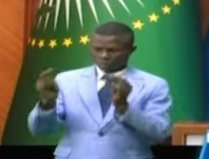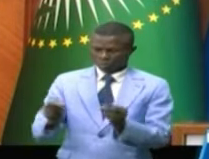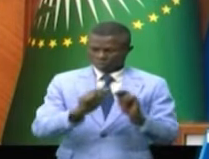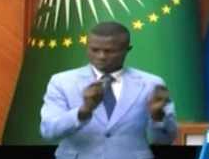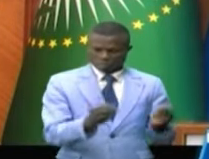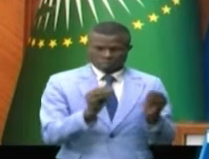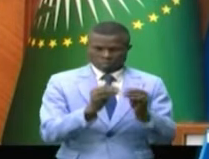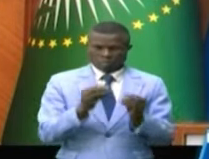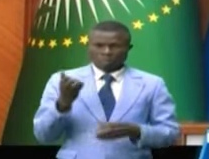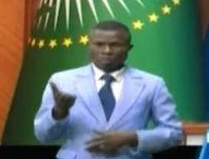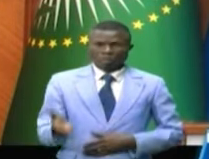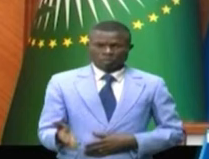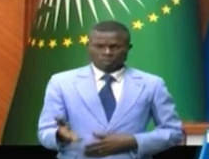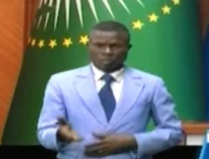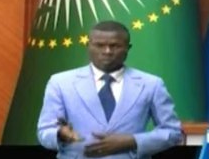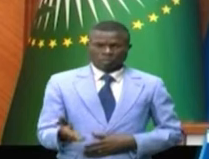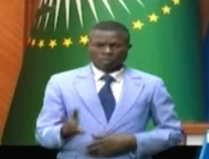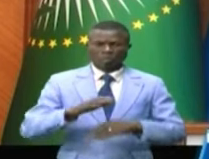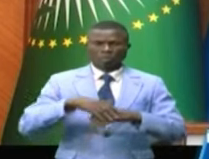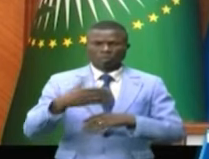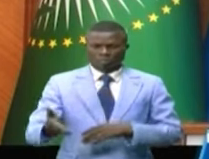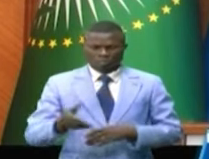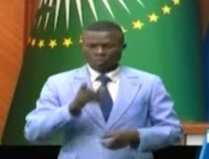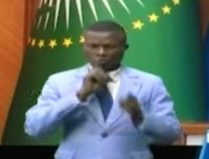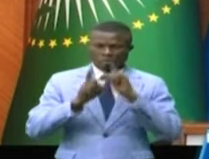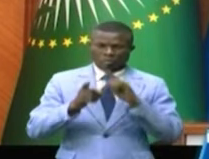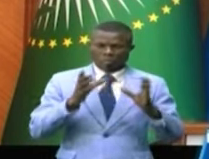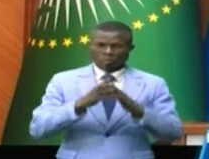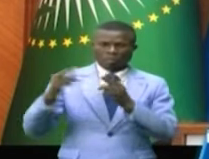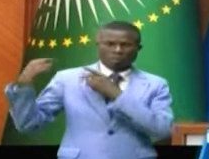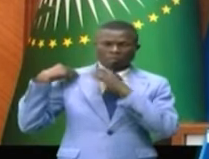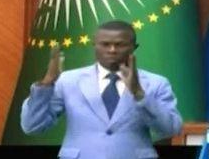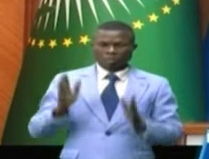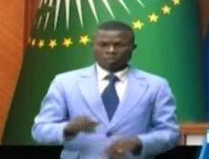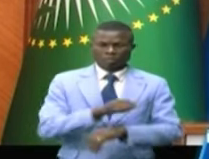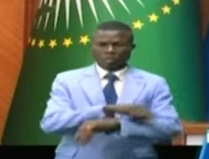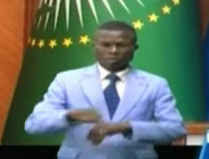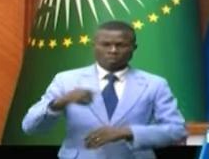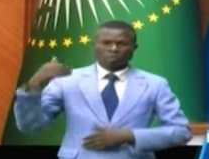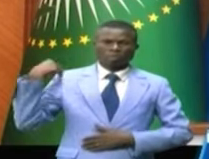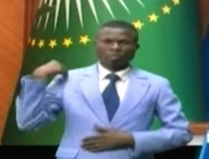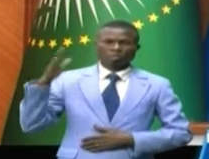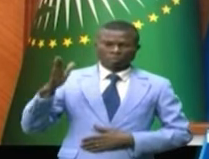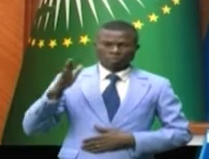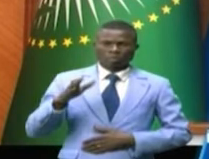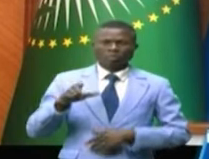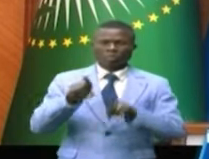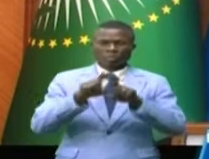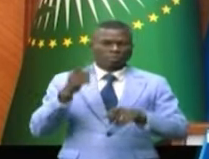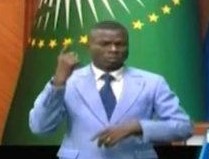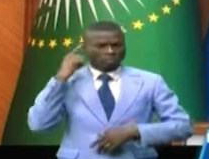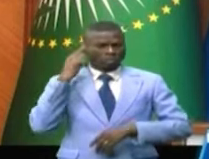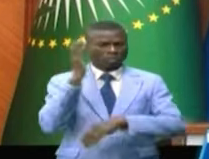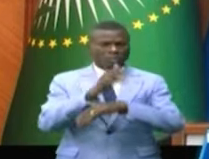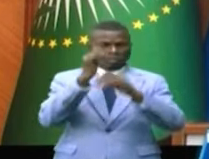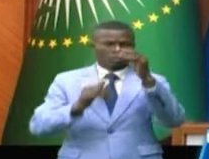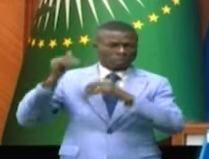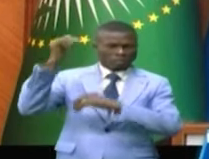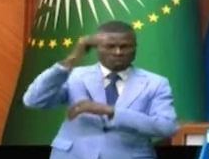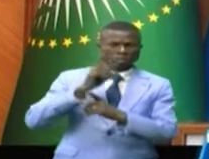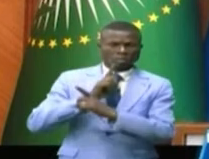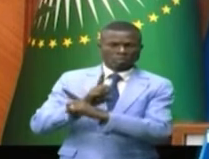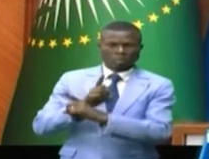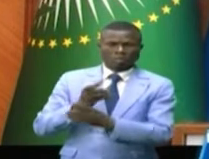table ronde. Après avoir échangé avec les responsables des institutions de l'État et entendu le Conseil supérieur de la